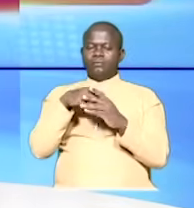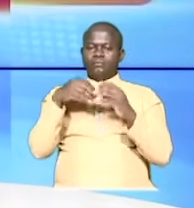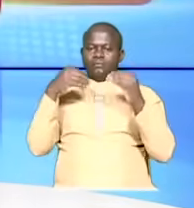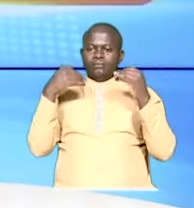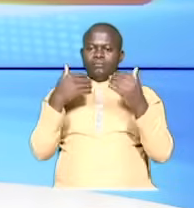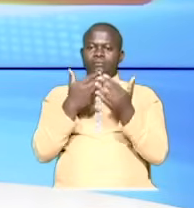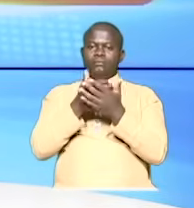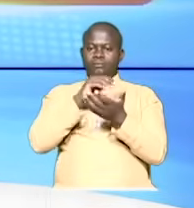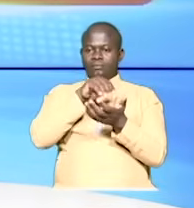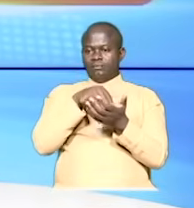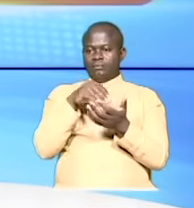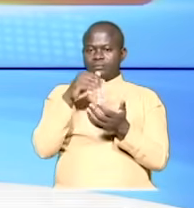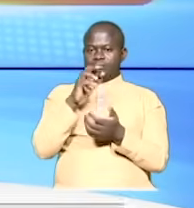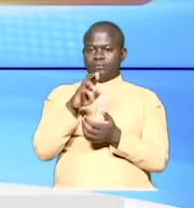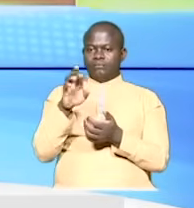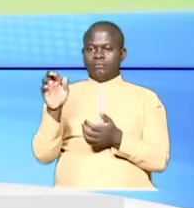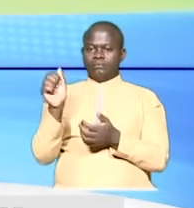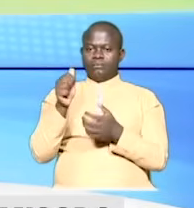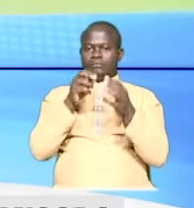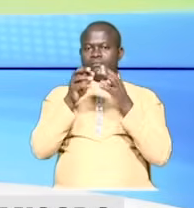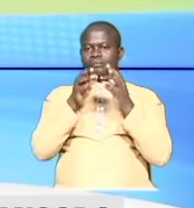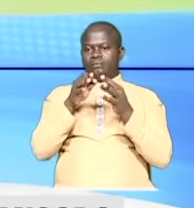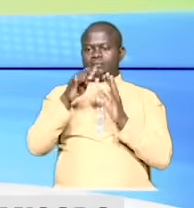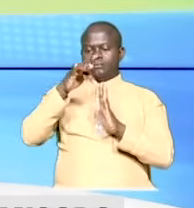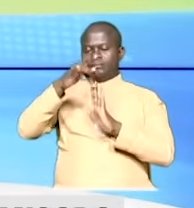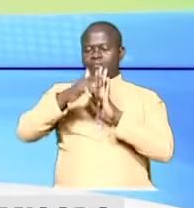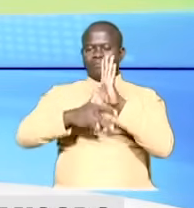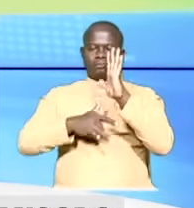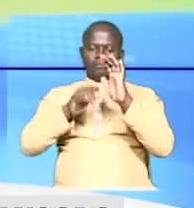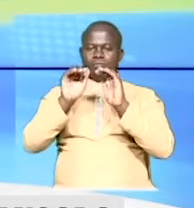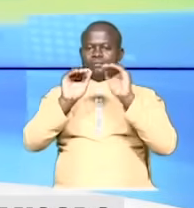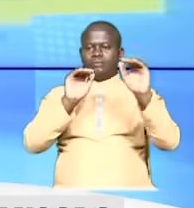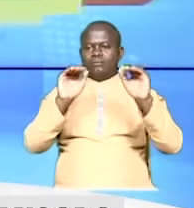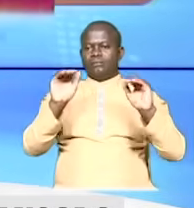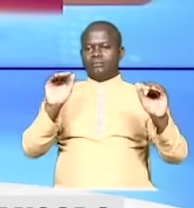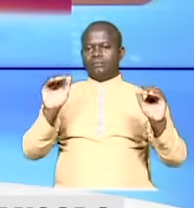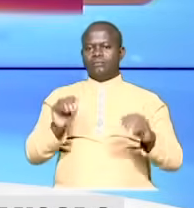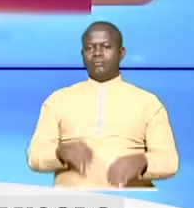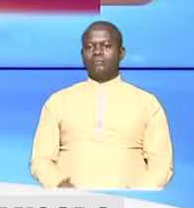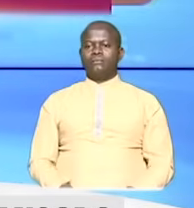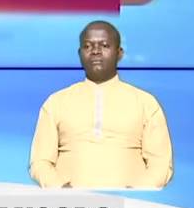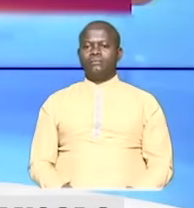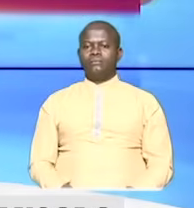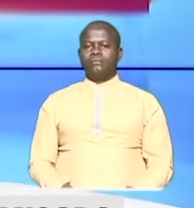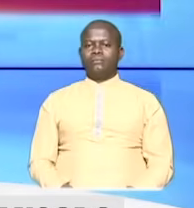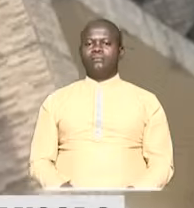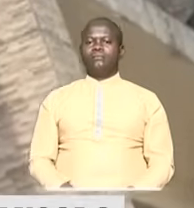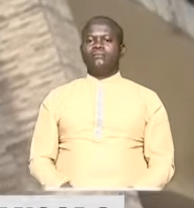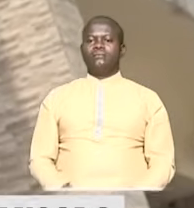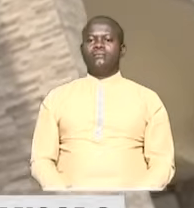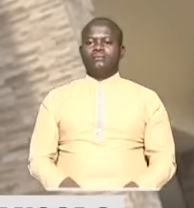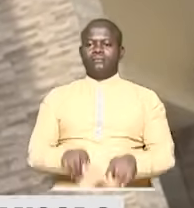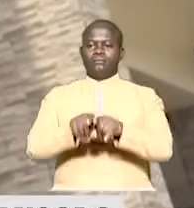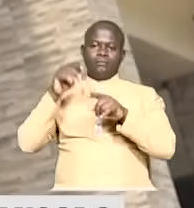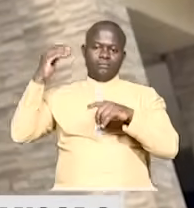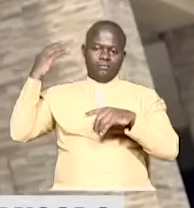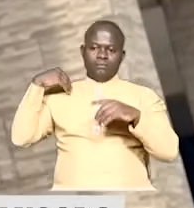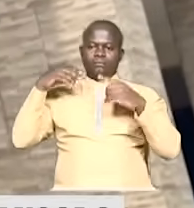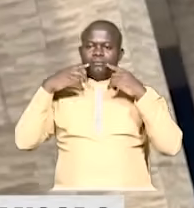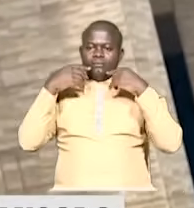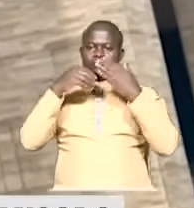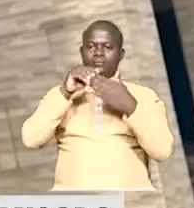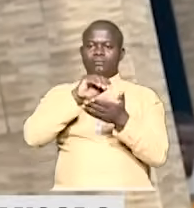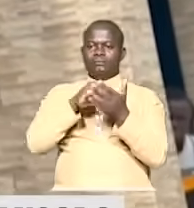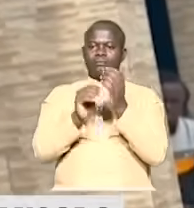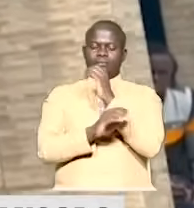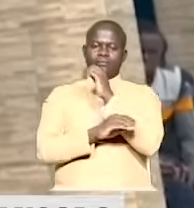rero ikigo cy'imisoro n'amahoro ko cyazisobanura birushijeho. Reka tubibaze Faraji Niyitegeka. Nk'uko biherutse gutangazwa n'ikigo